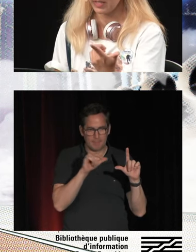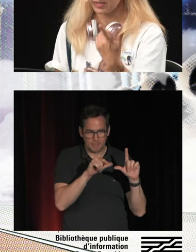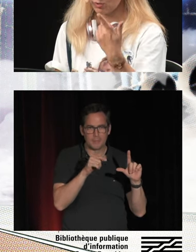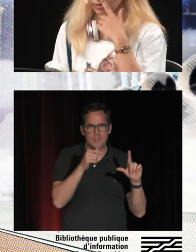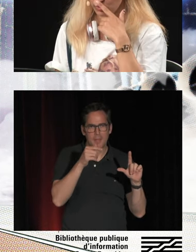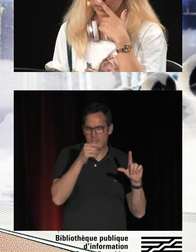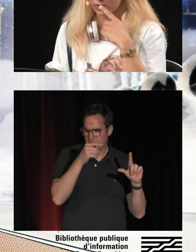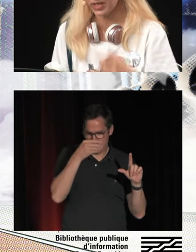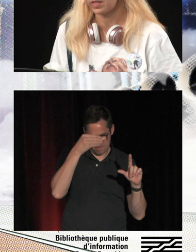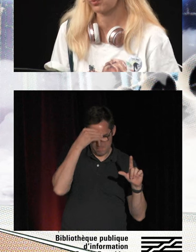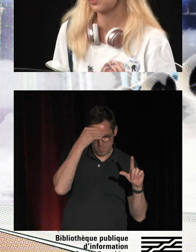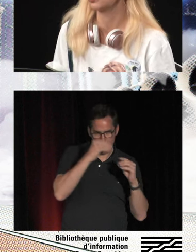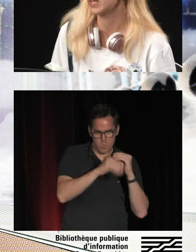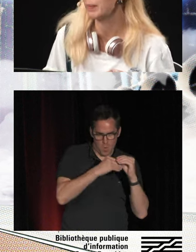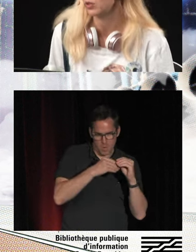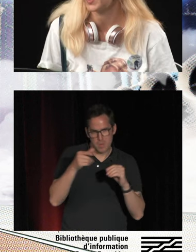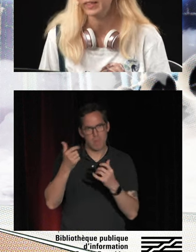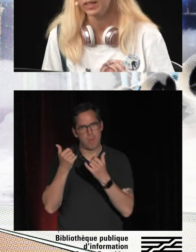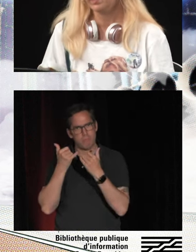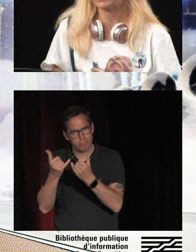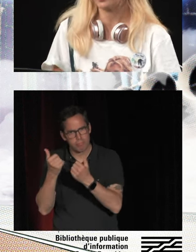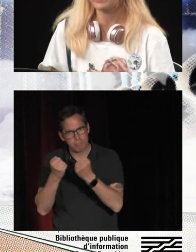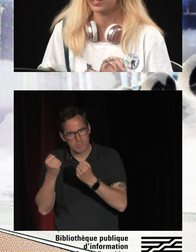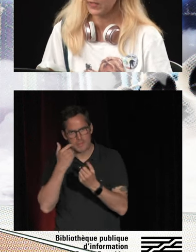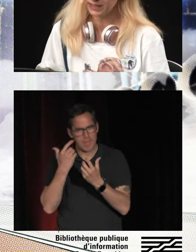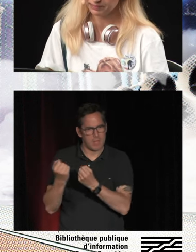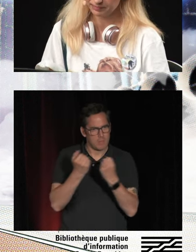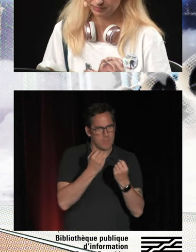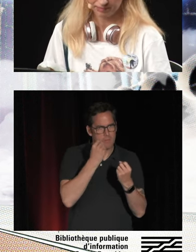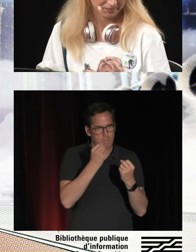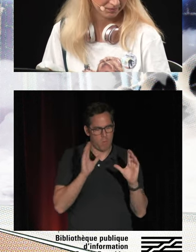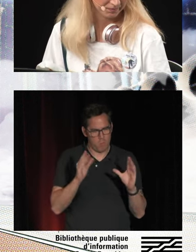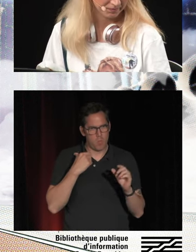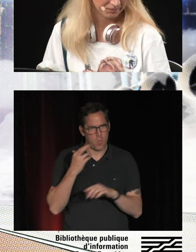Mario World et sur Super Mario Kart, là, pour l'instant. Donc, a priori, pas de reprise chaotique.